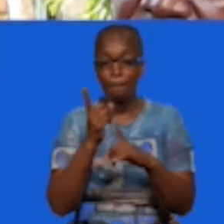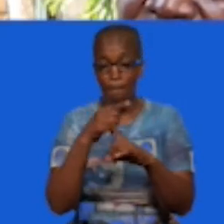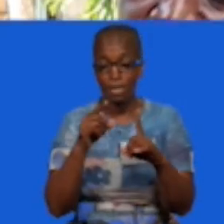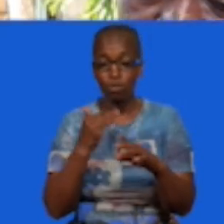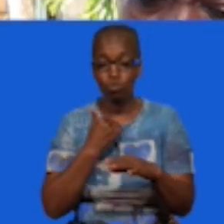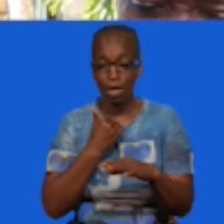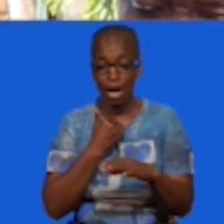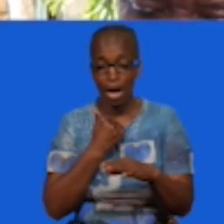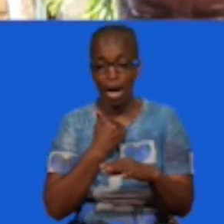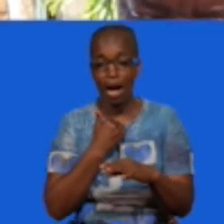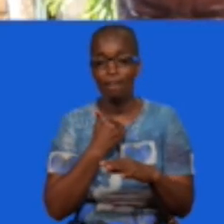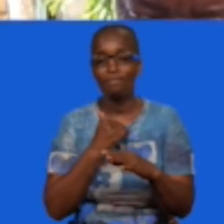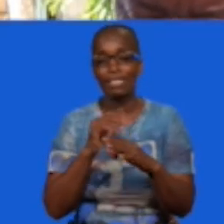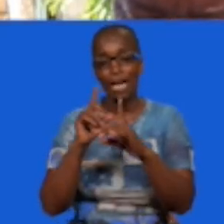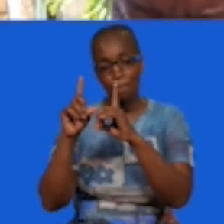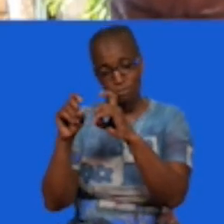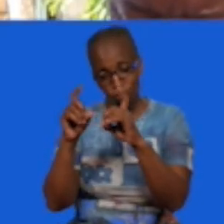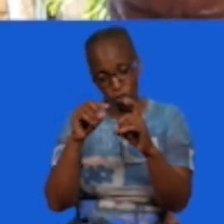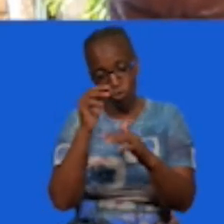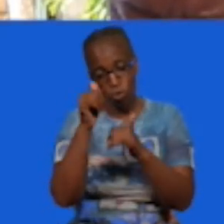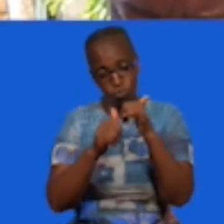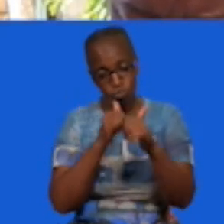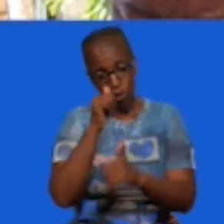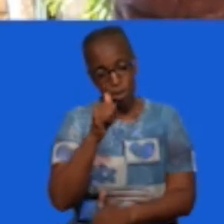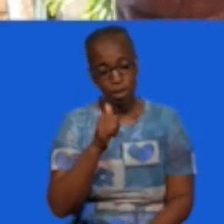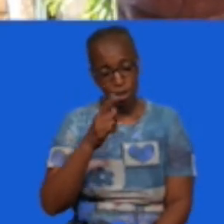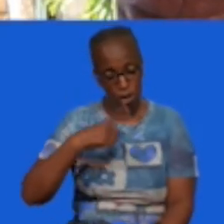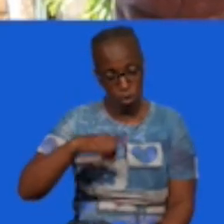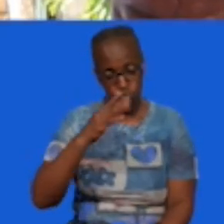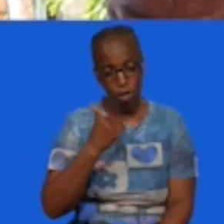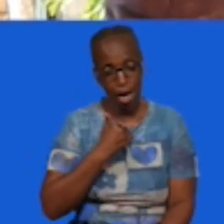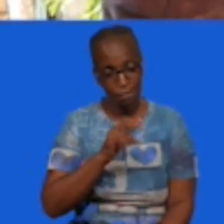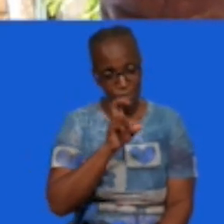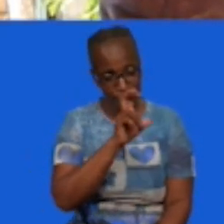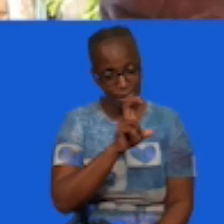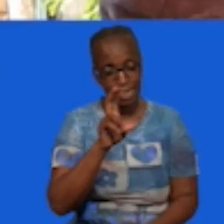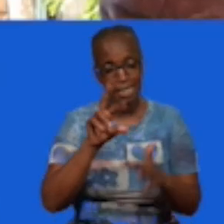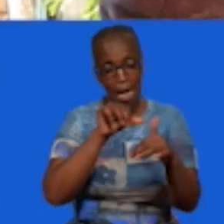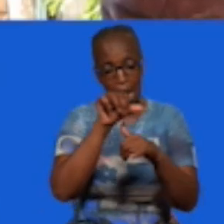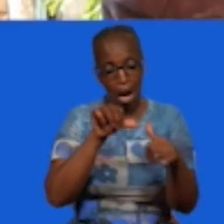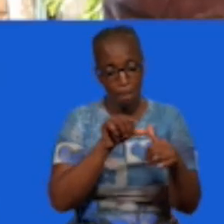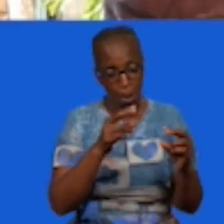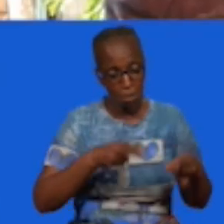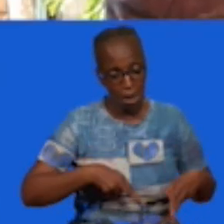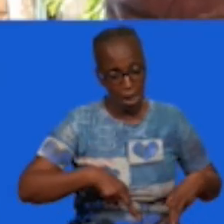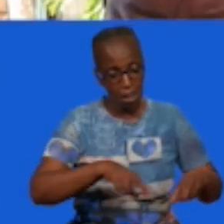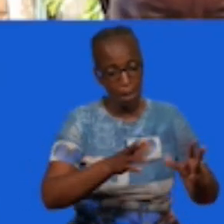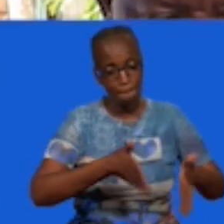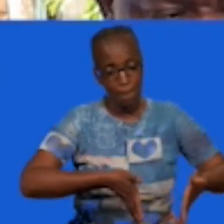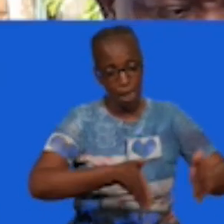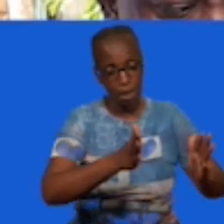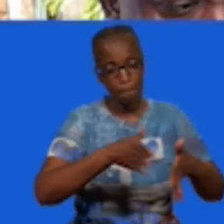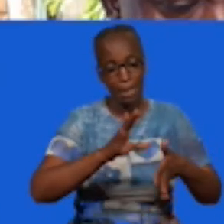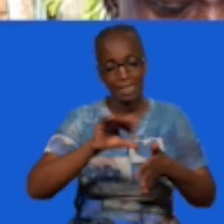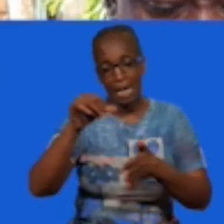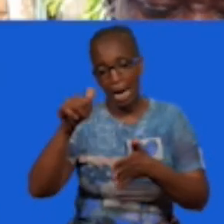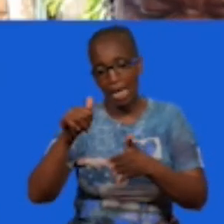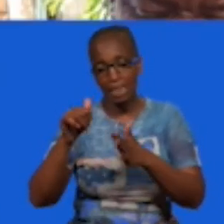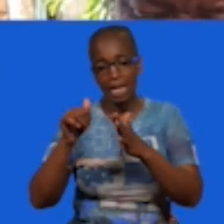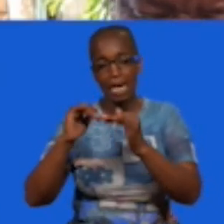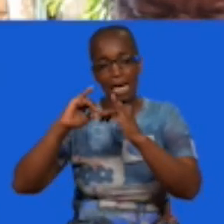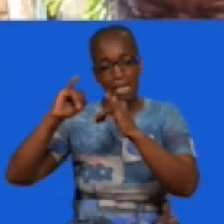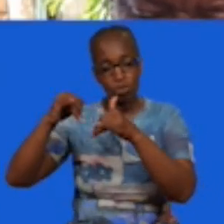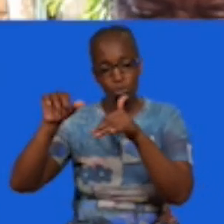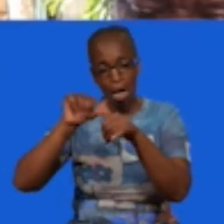lakini kuna baadhi ambazo tumeweza kupata kama vile pavement kubambuka, choo zingine ziko